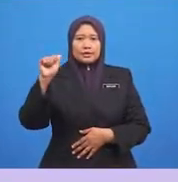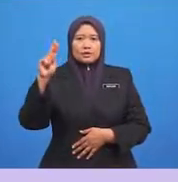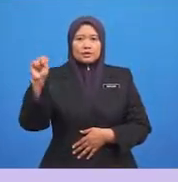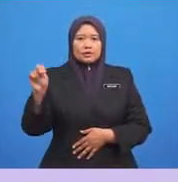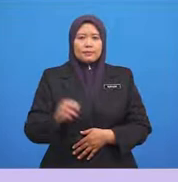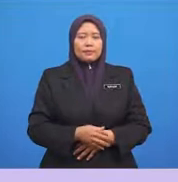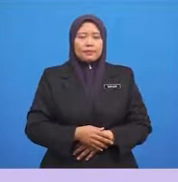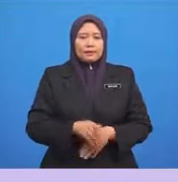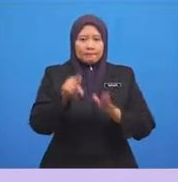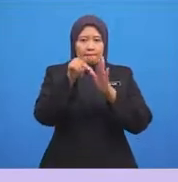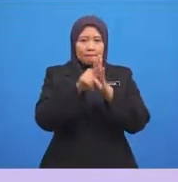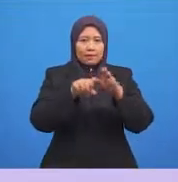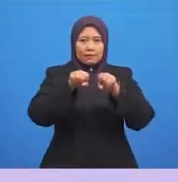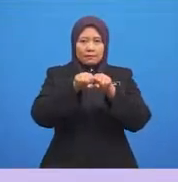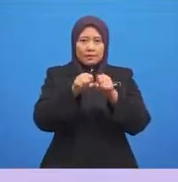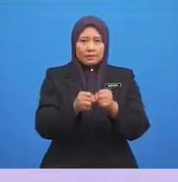pepatah,